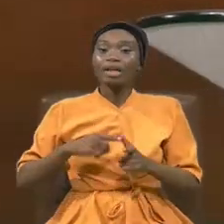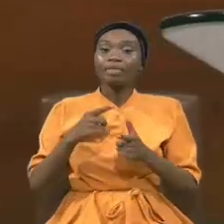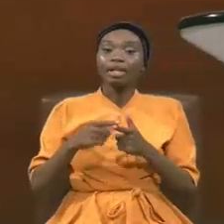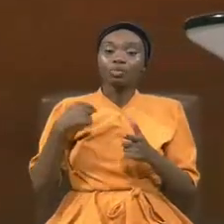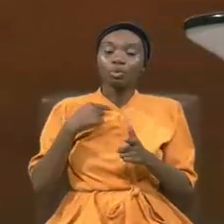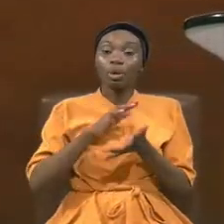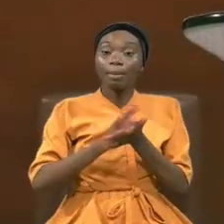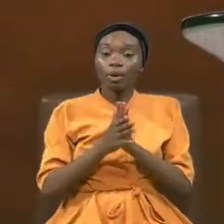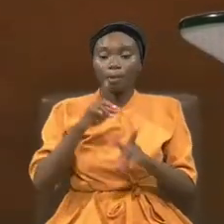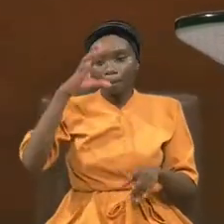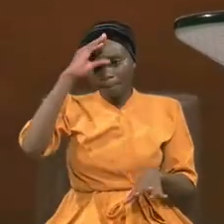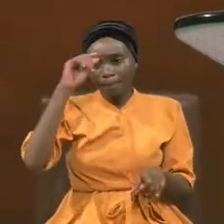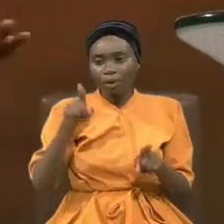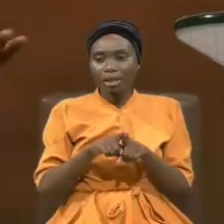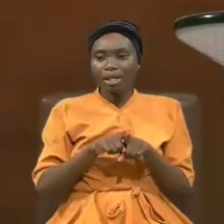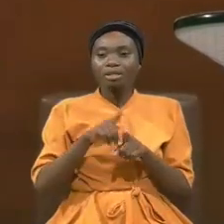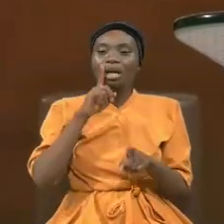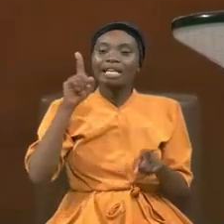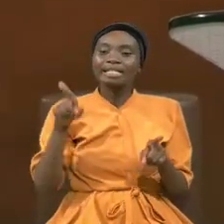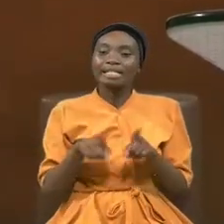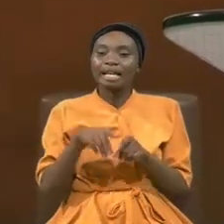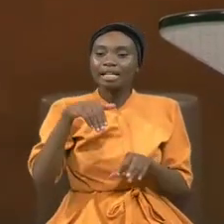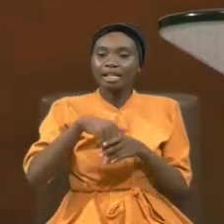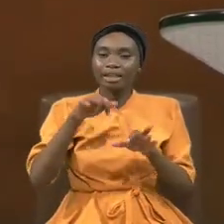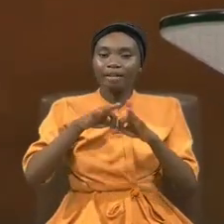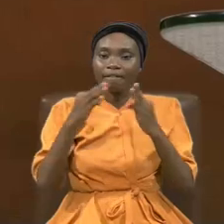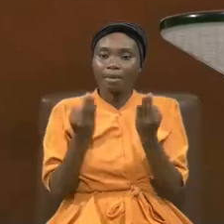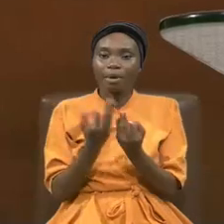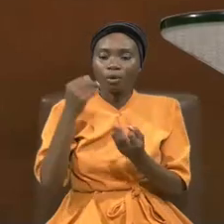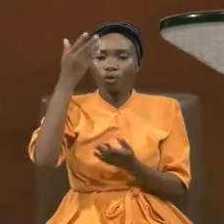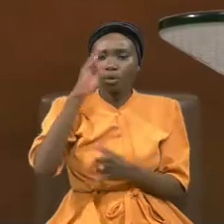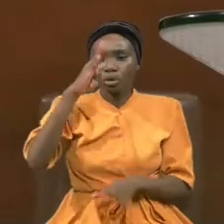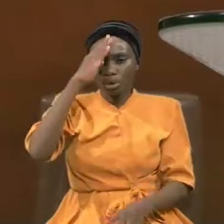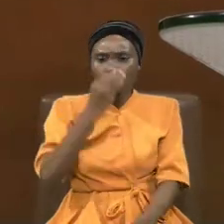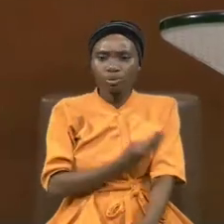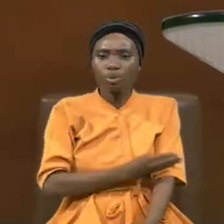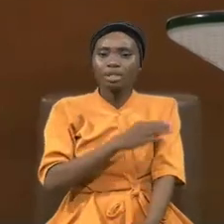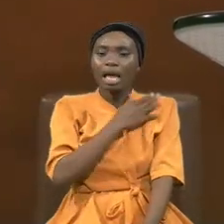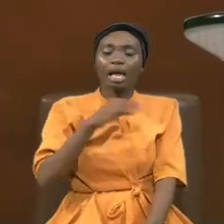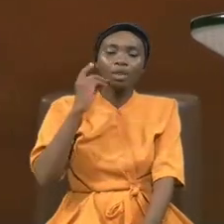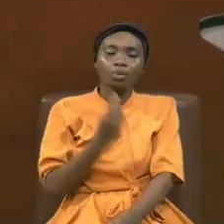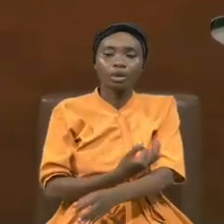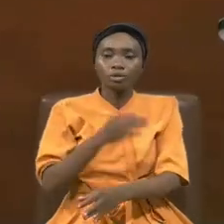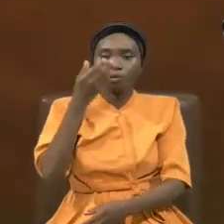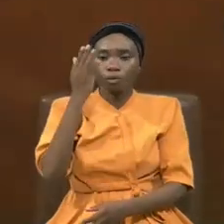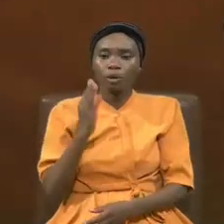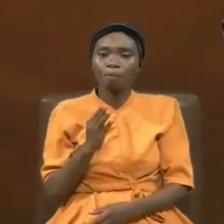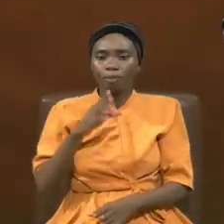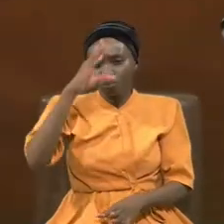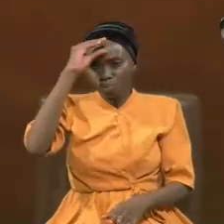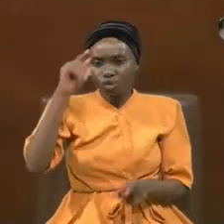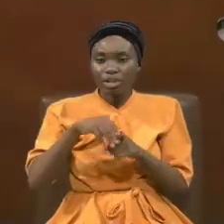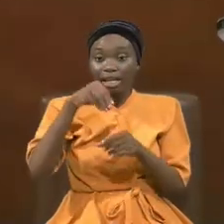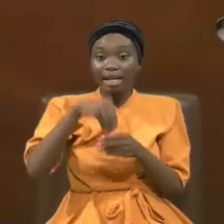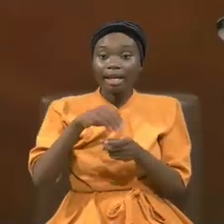traces de Jésus. Nous devenons les frères et les sœurs dans la famille de Dieu, les fils et les filles de Dieu, les frères